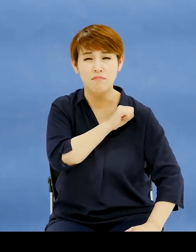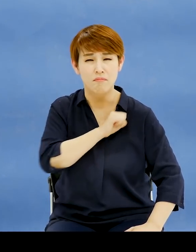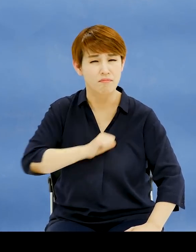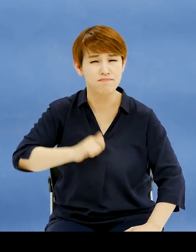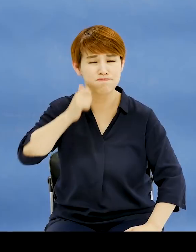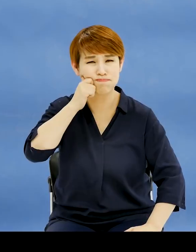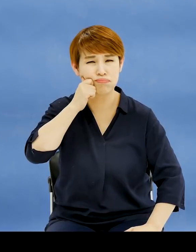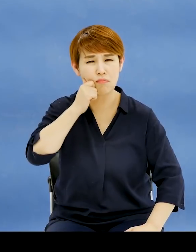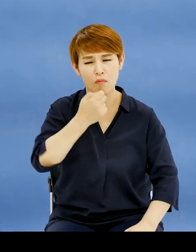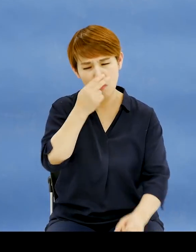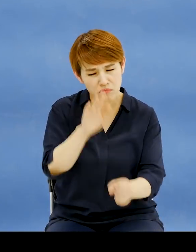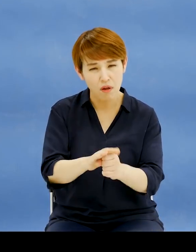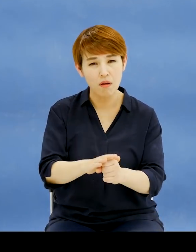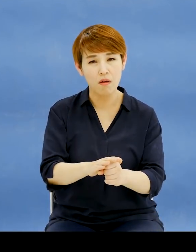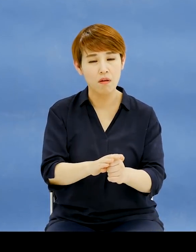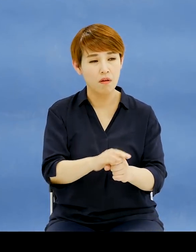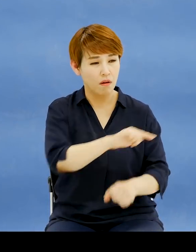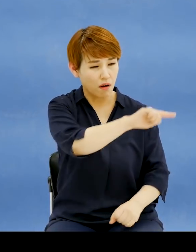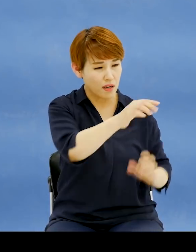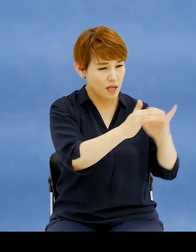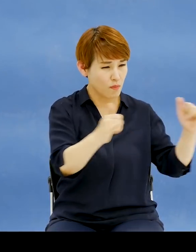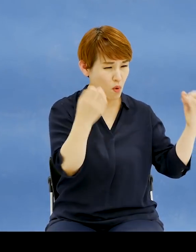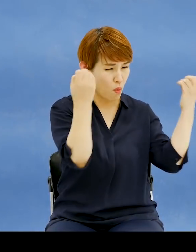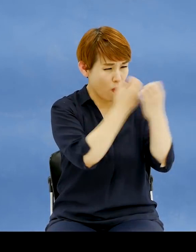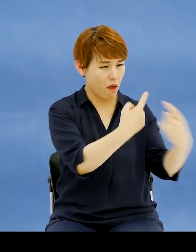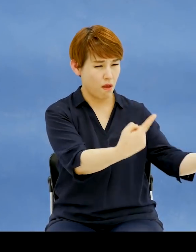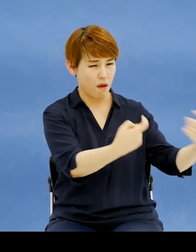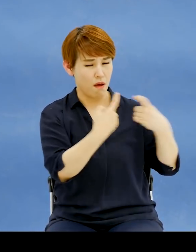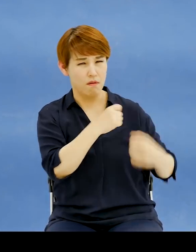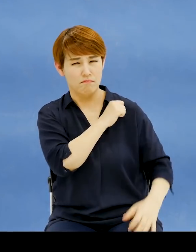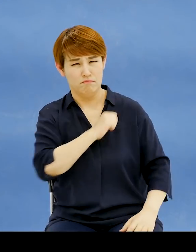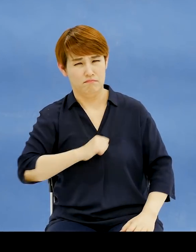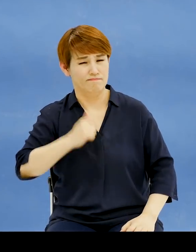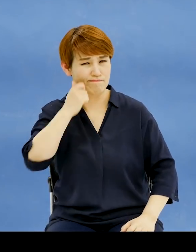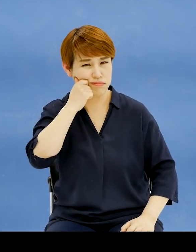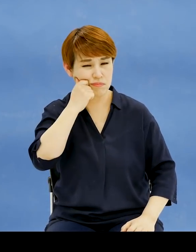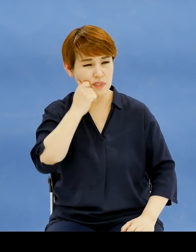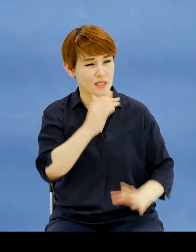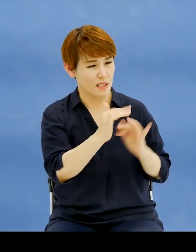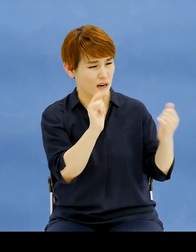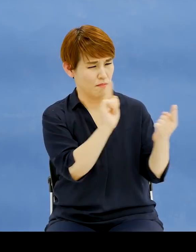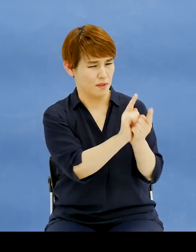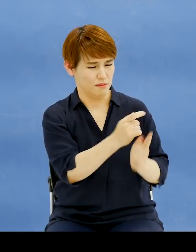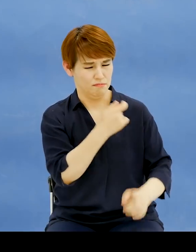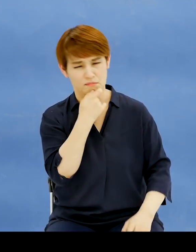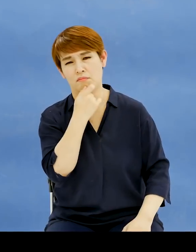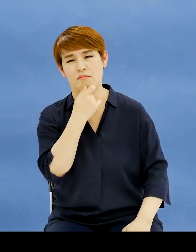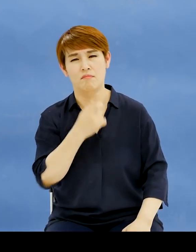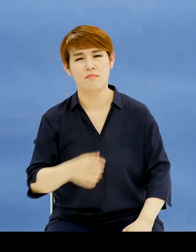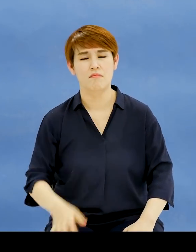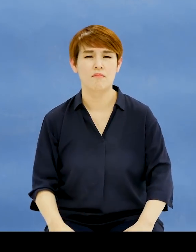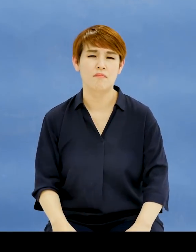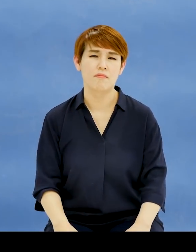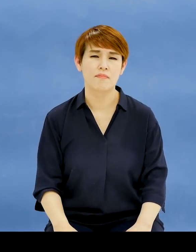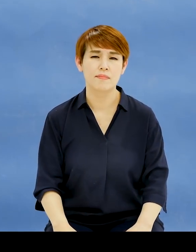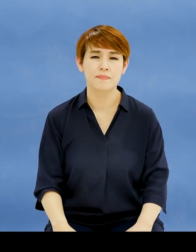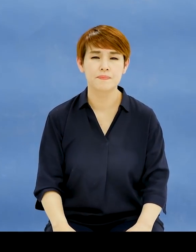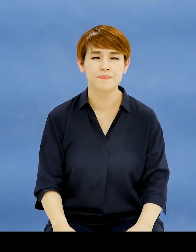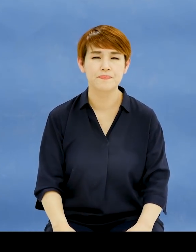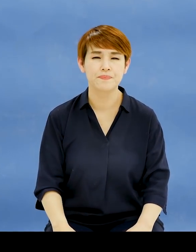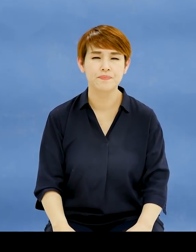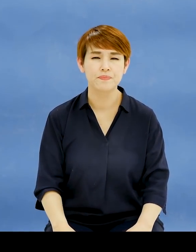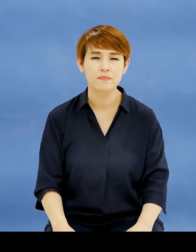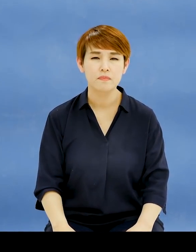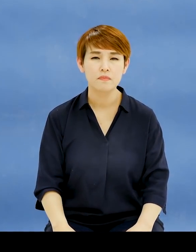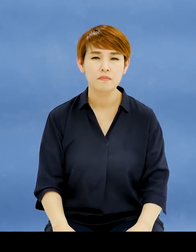못 참는 거예요. 나는 지금 너무 억울하다. 그리고 사람들이 오해하는 걸 못 견디겠는 거예요. 사람들도 보기도 싫고. 대인